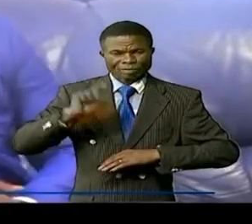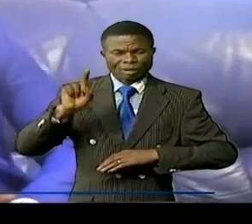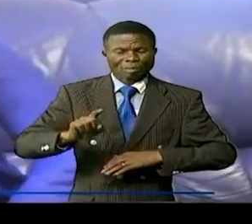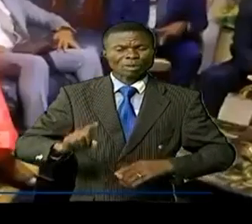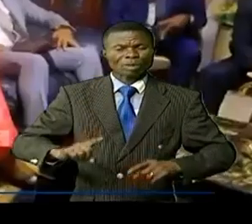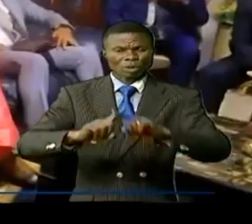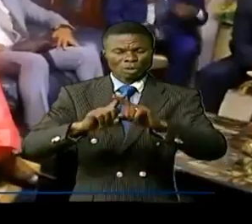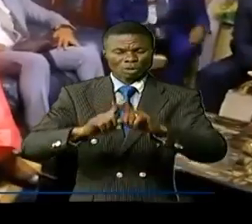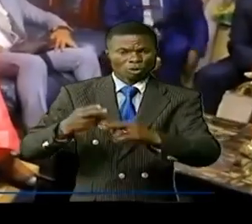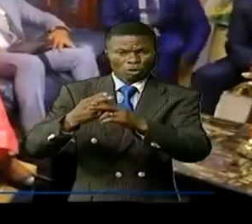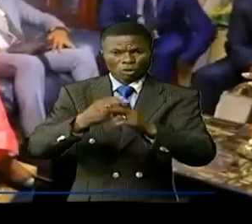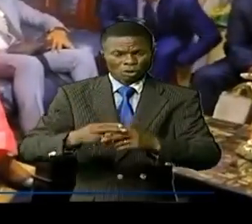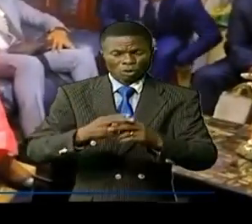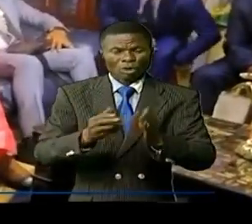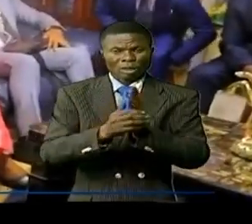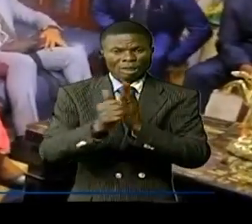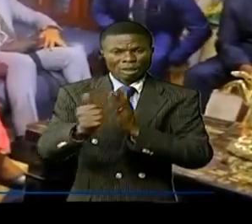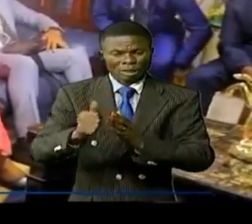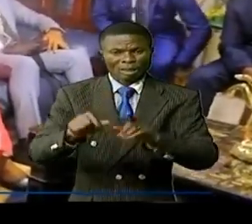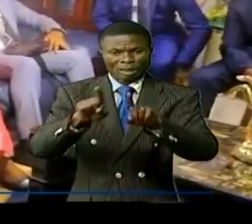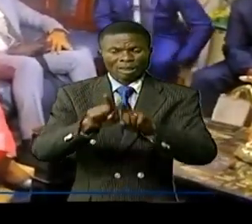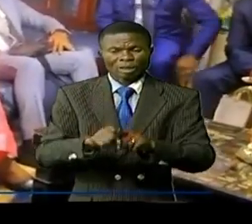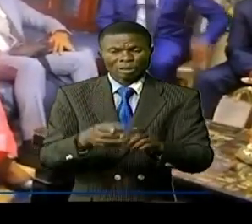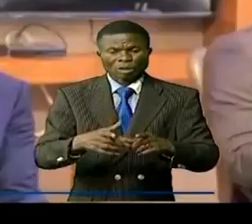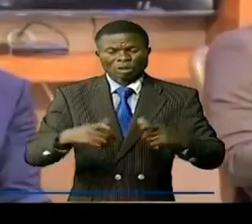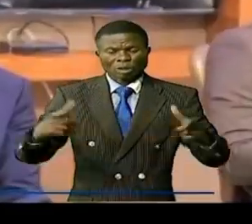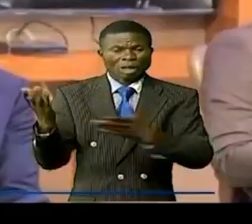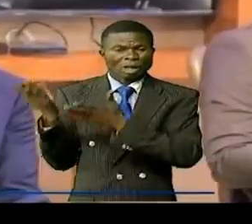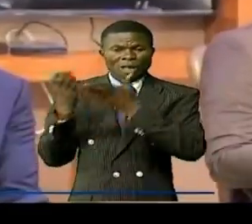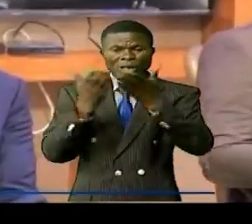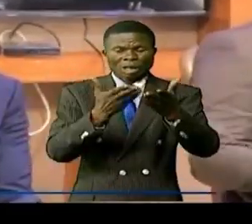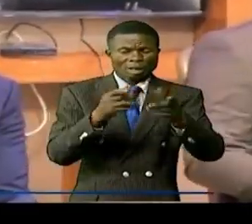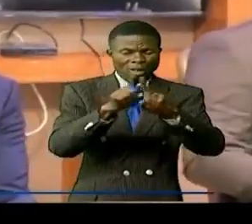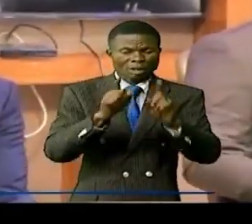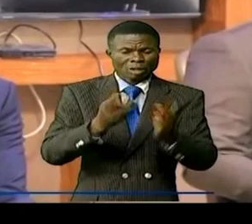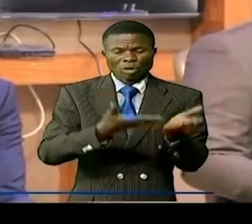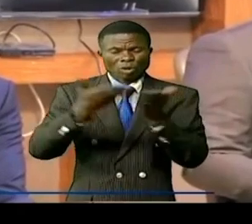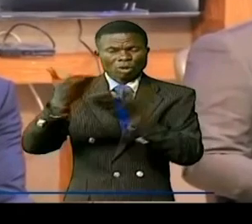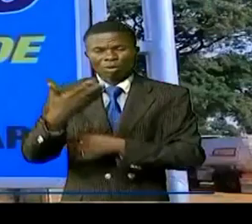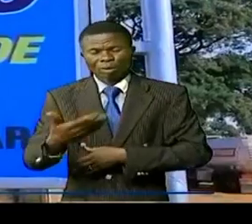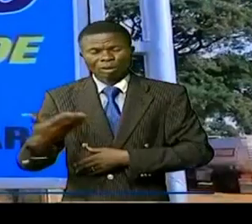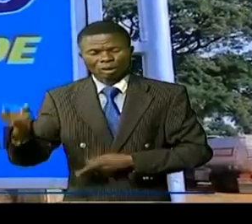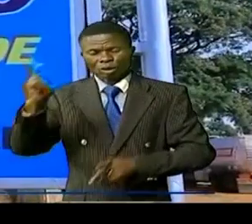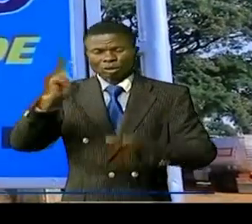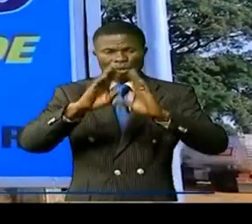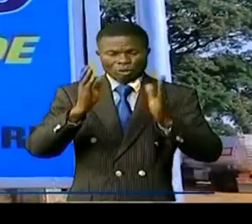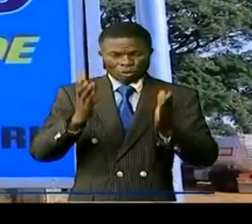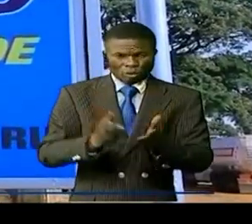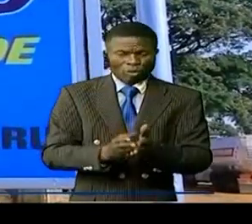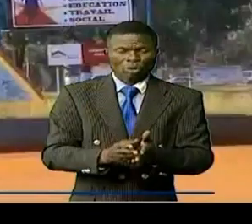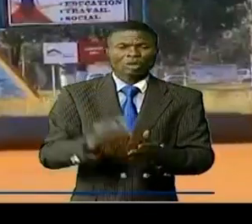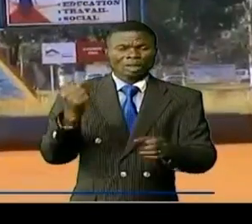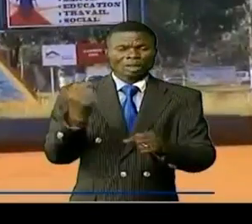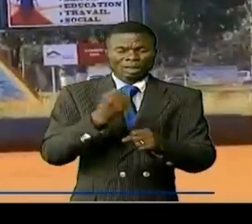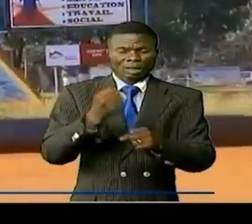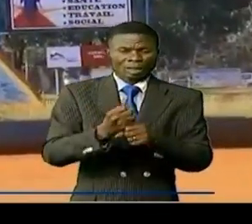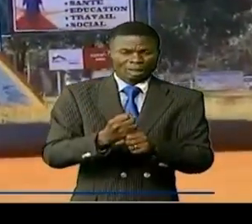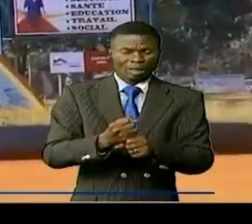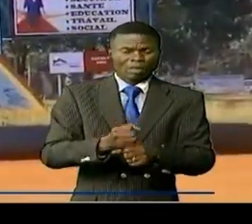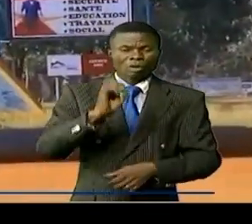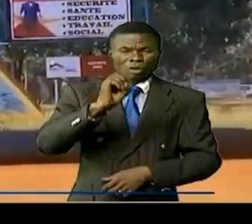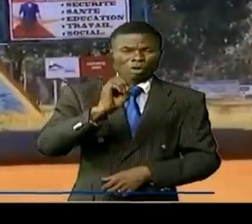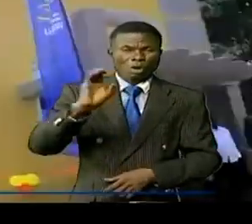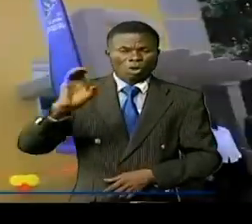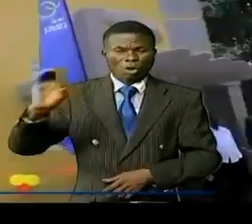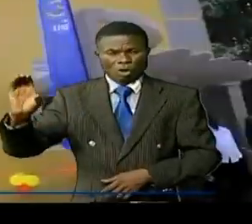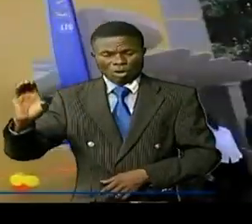celle de contrôle de qualité et de quantité à l'importation pour la protection de la population, la section de l'OCC à Roux dispose désormais